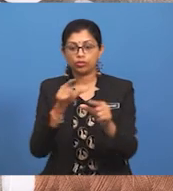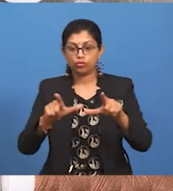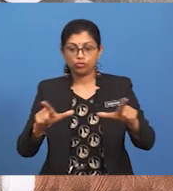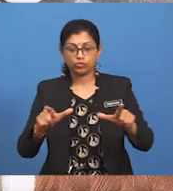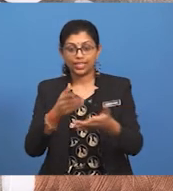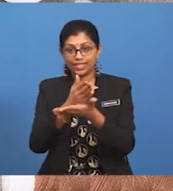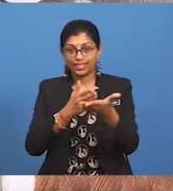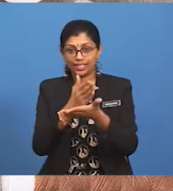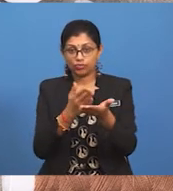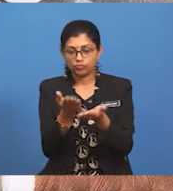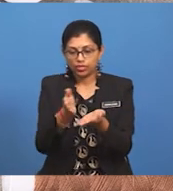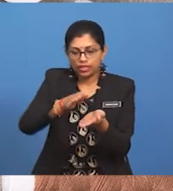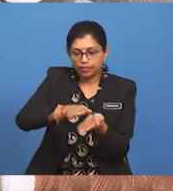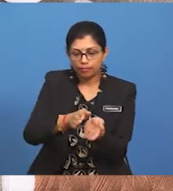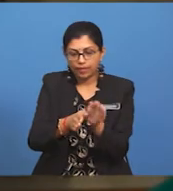garisan lipatan.